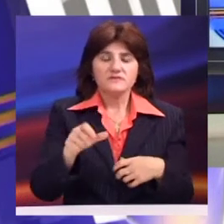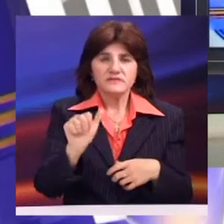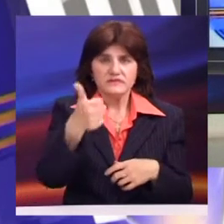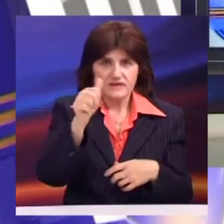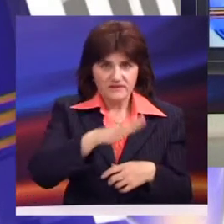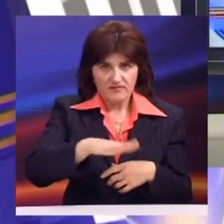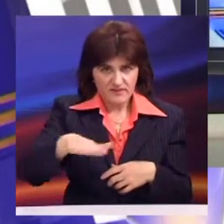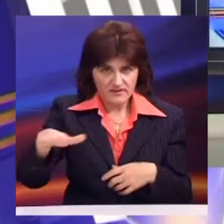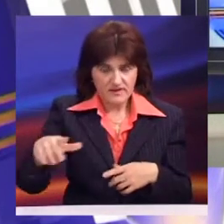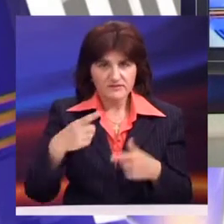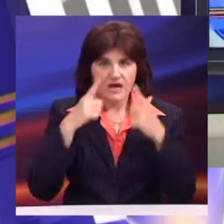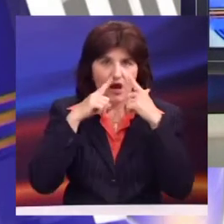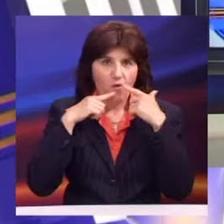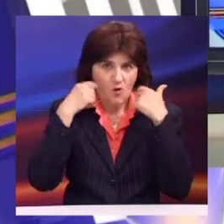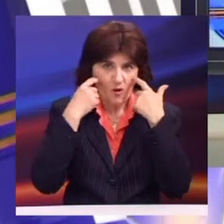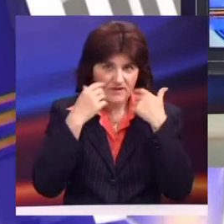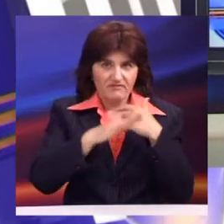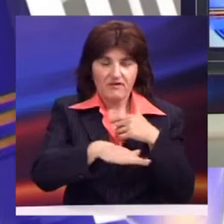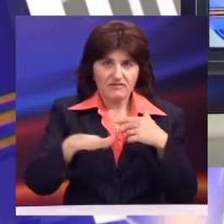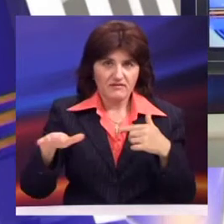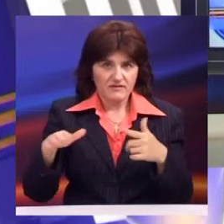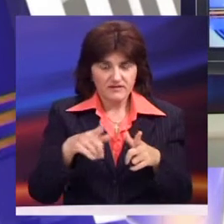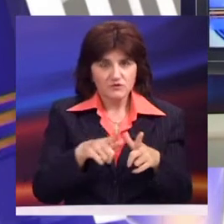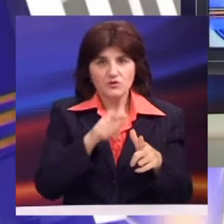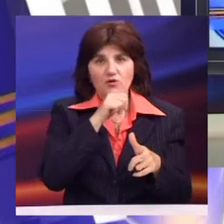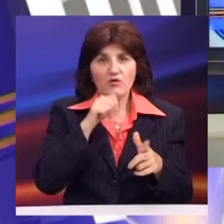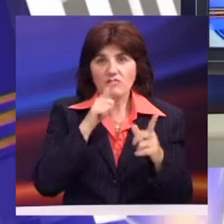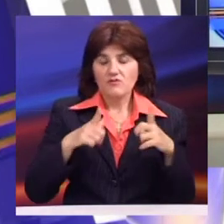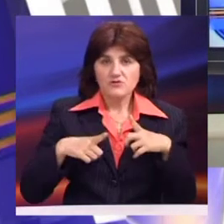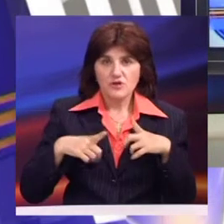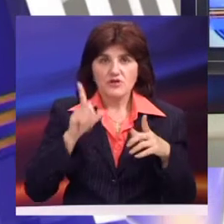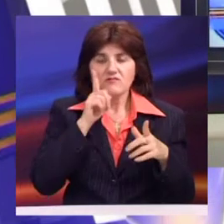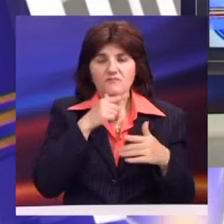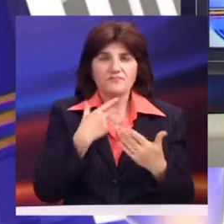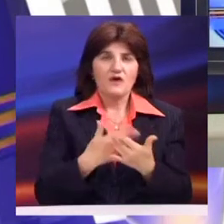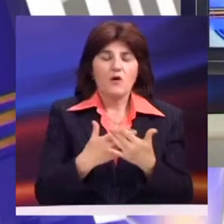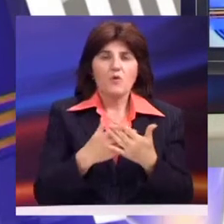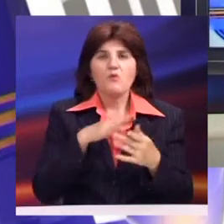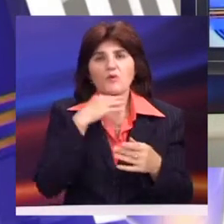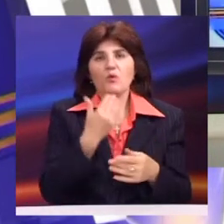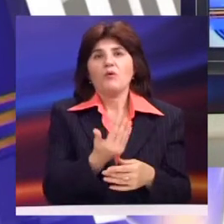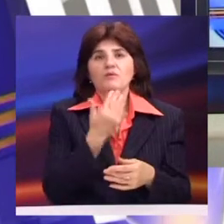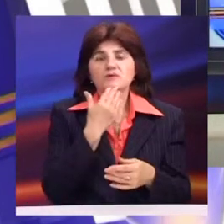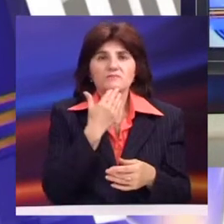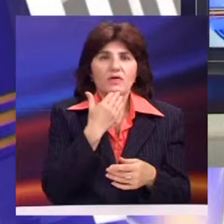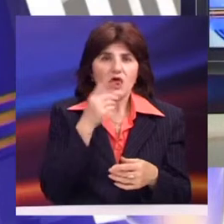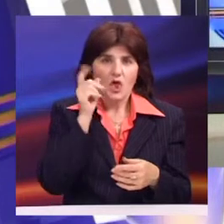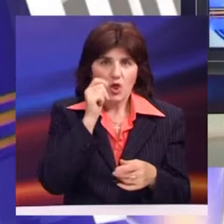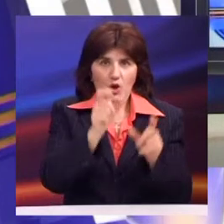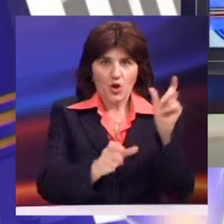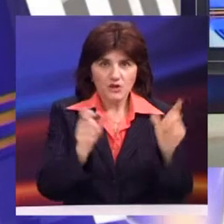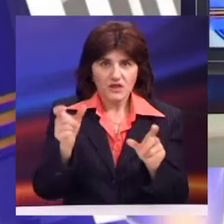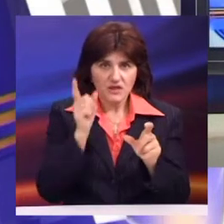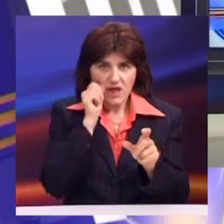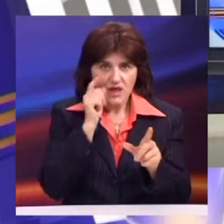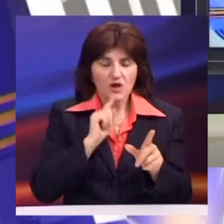je napravljena za dečji uzrast ne samo da je opravdala očekivanja, nego je veoma često zasmejavala i roditelje